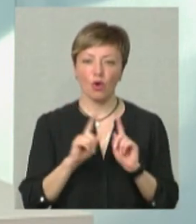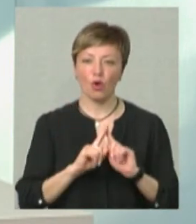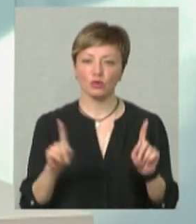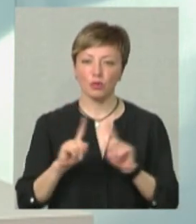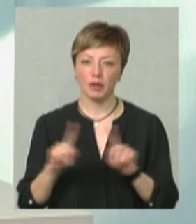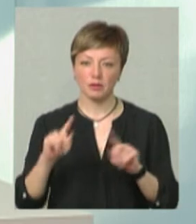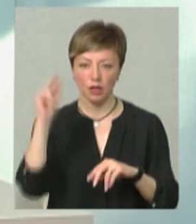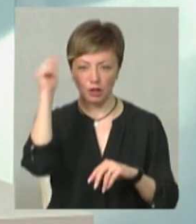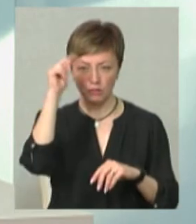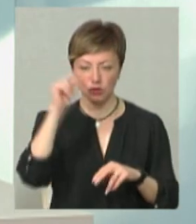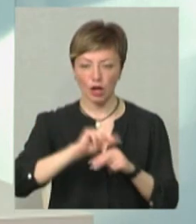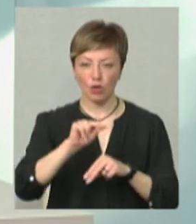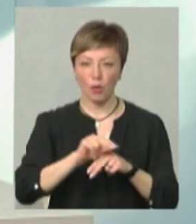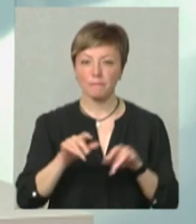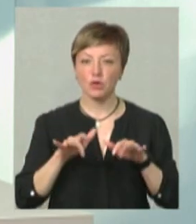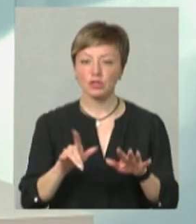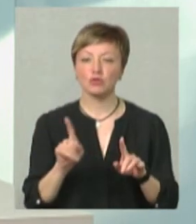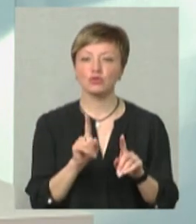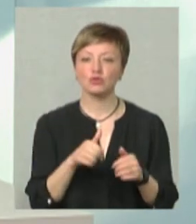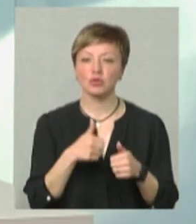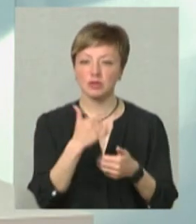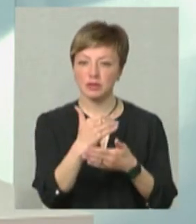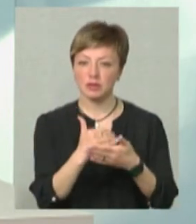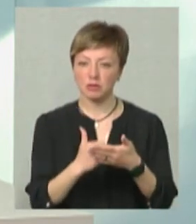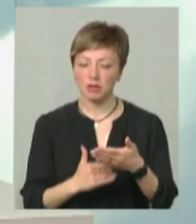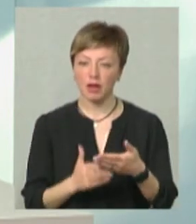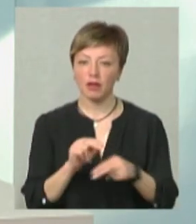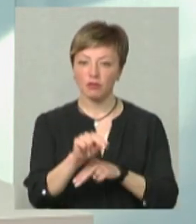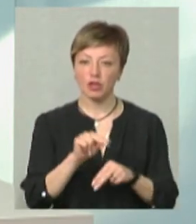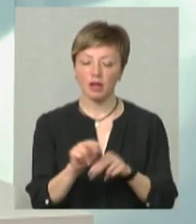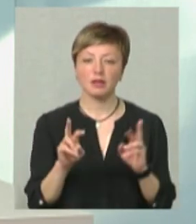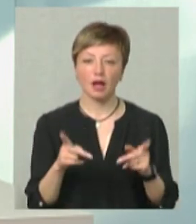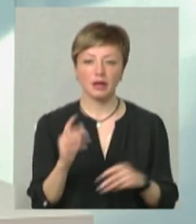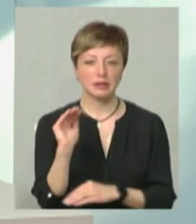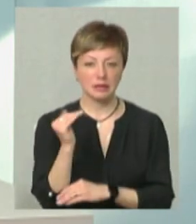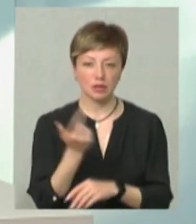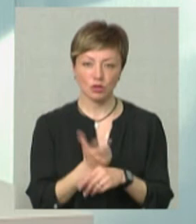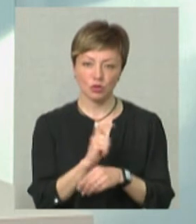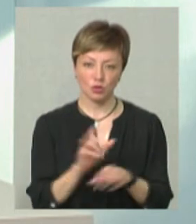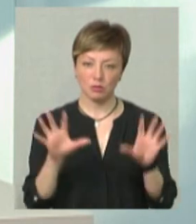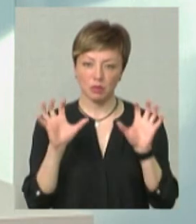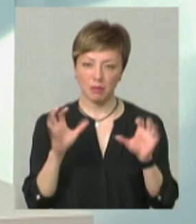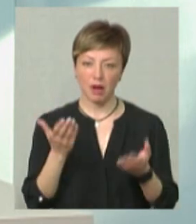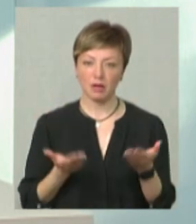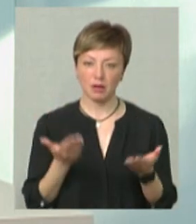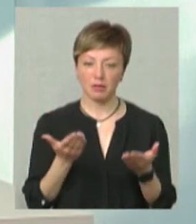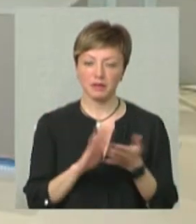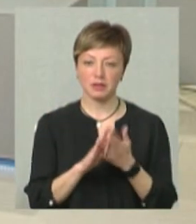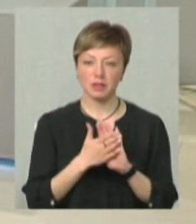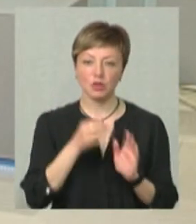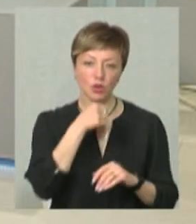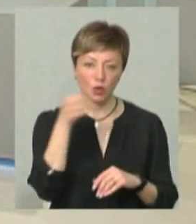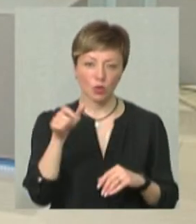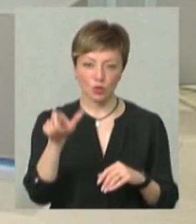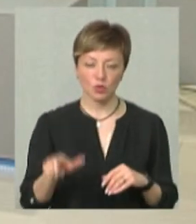особливості навчального процесу, що за чим навчаєте? Бо, знаєте, дитина дуже сприймає, напевно, так, стан